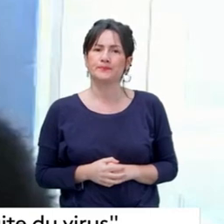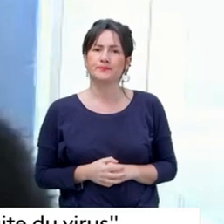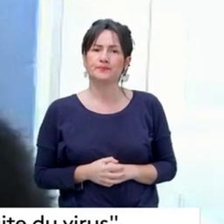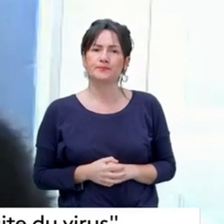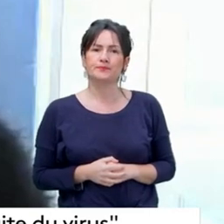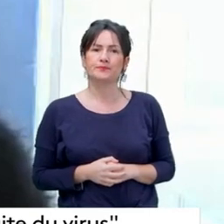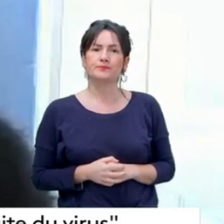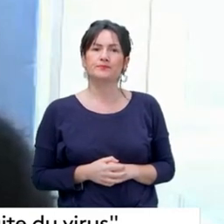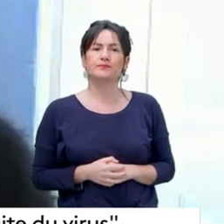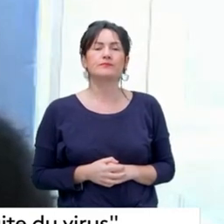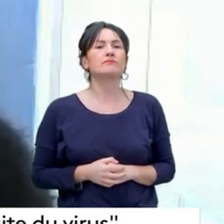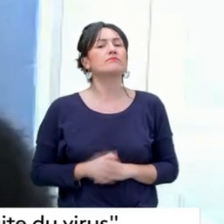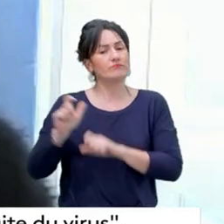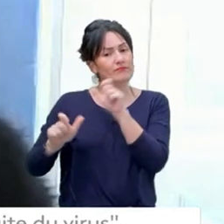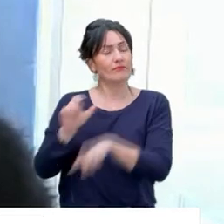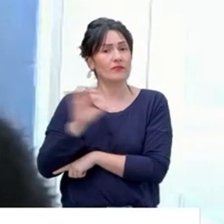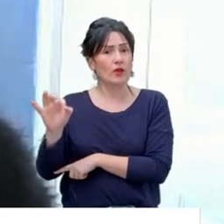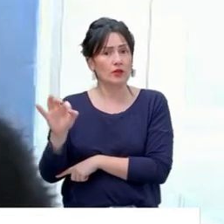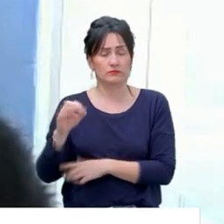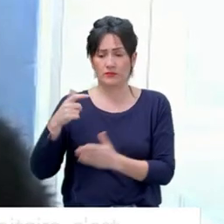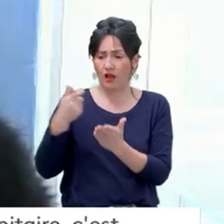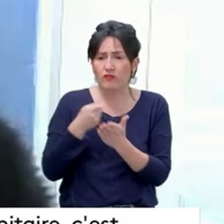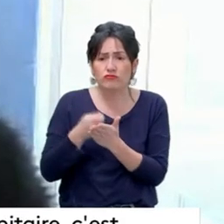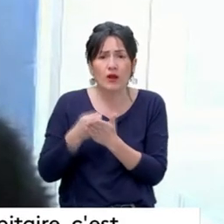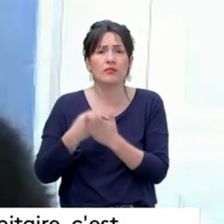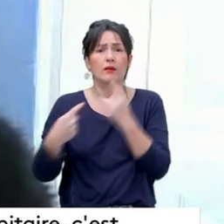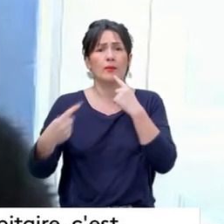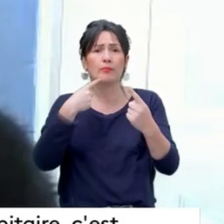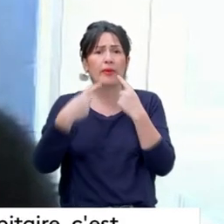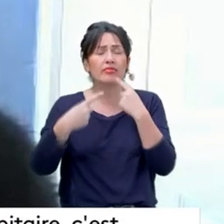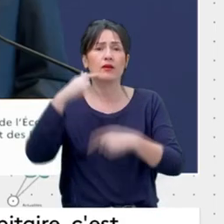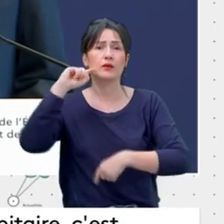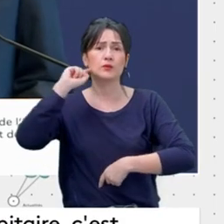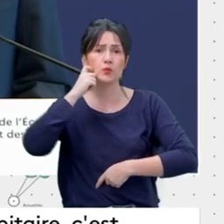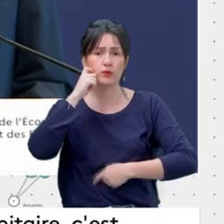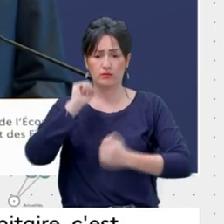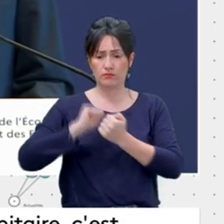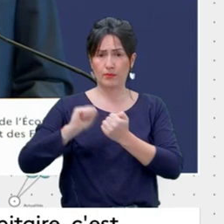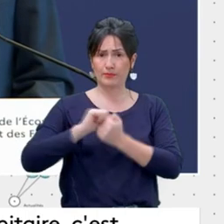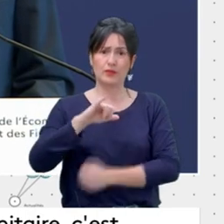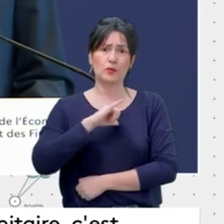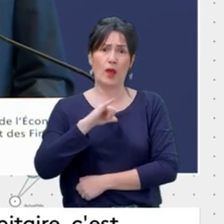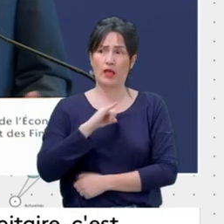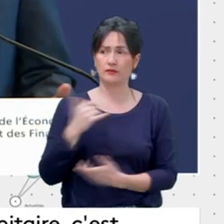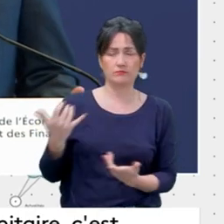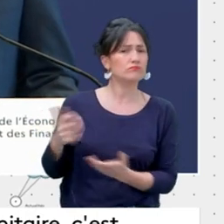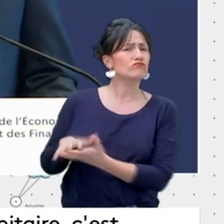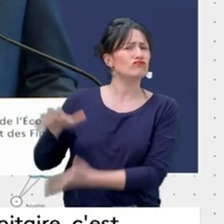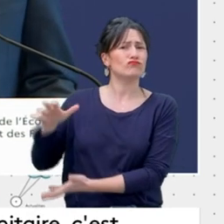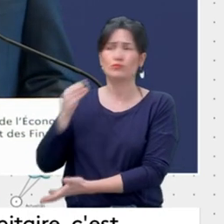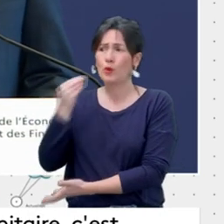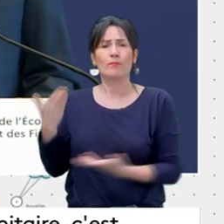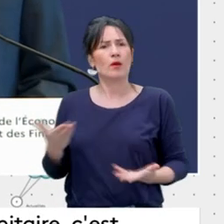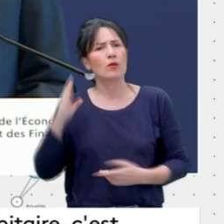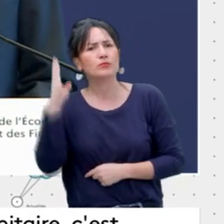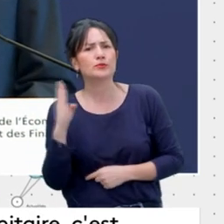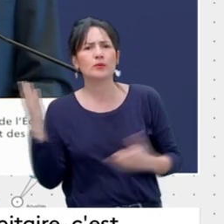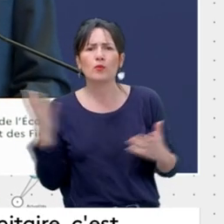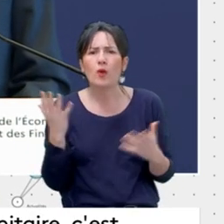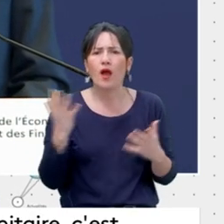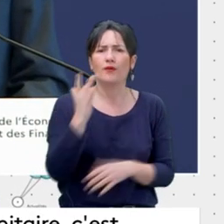les Français ont fait leurs courses et ont acheté des pâtes, du sucre et du papier toilette. Je pense qu'ils ont besoin d'autre chose aujourd'hui, des produits frais, des légumes, des